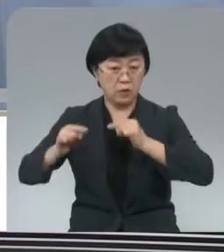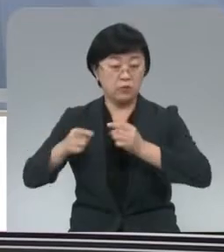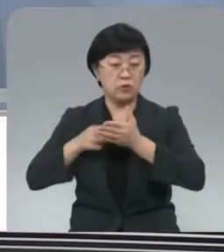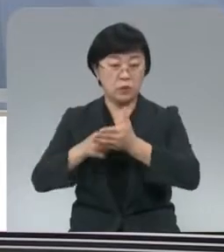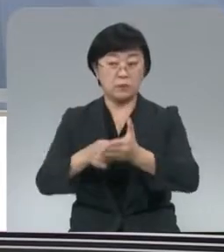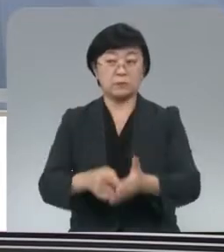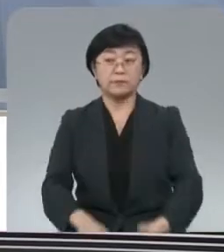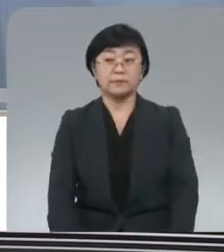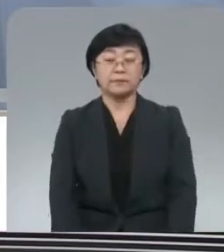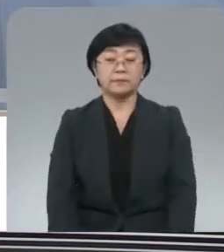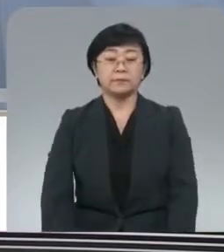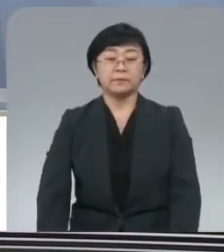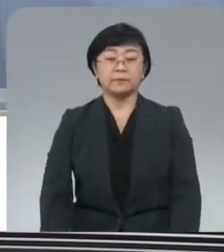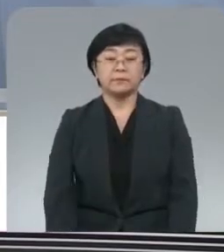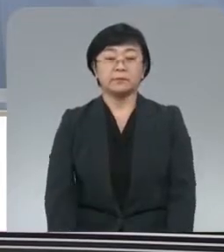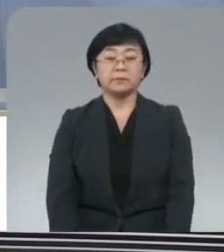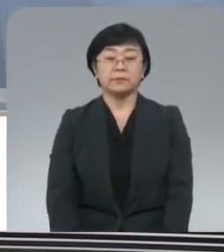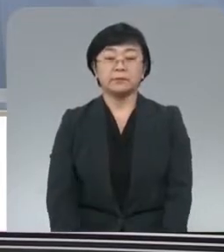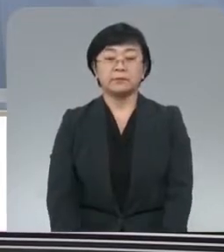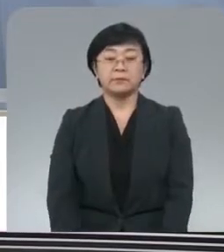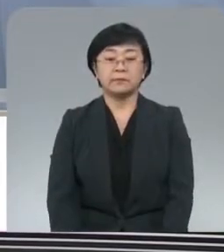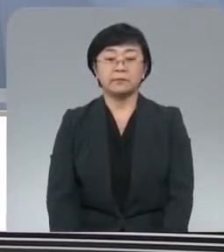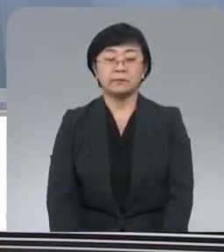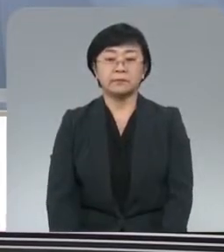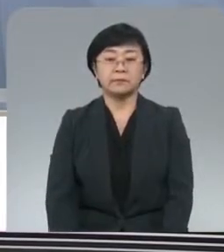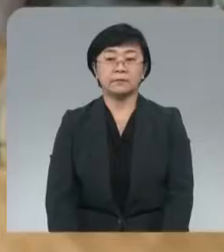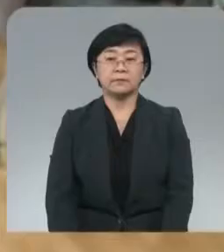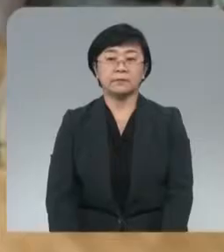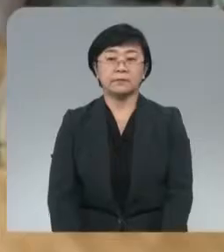했습니다. 문예슬 기자가 보도합니다.